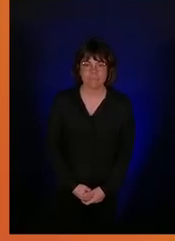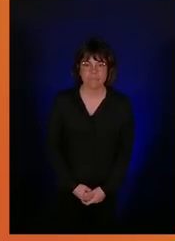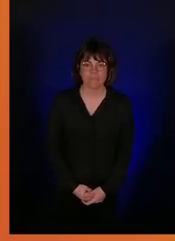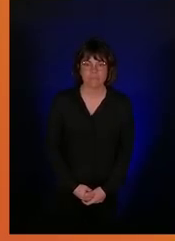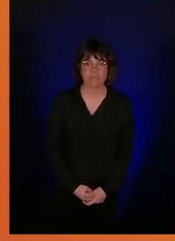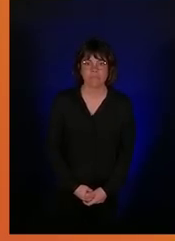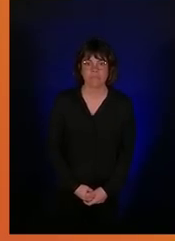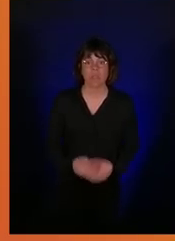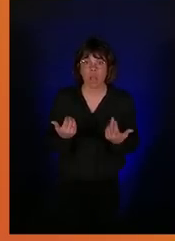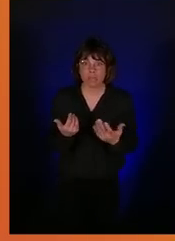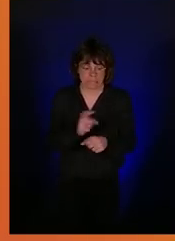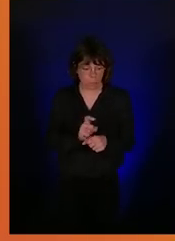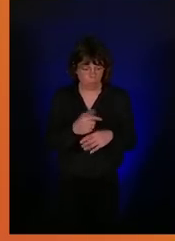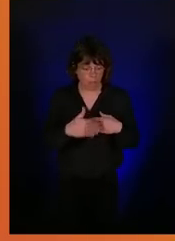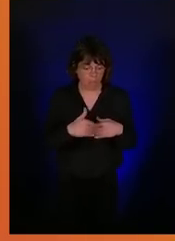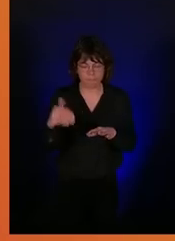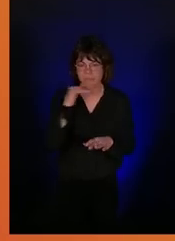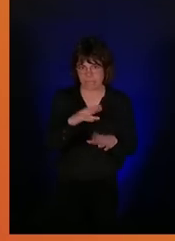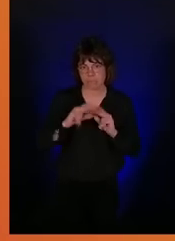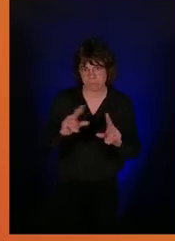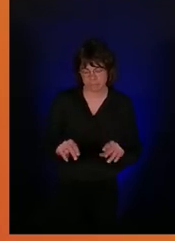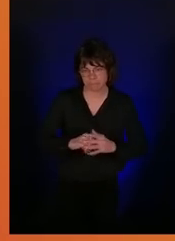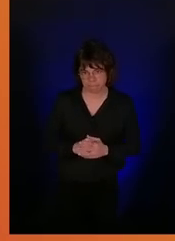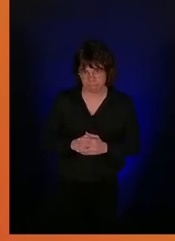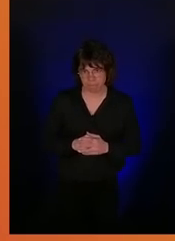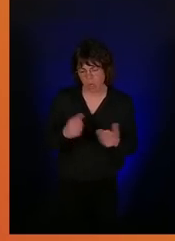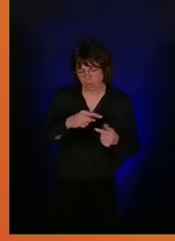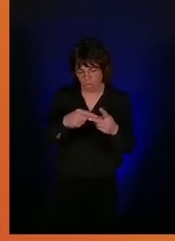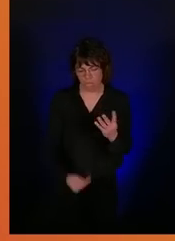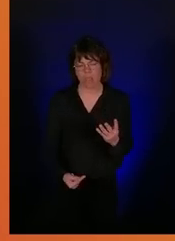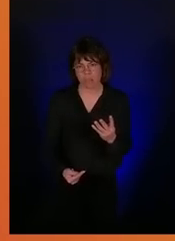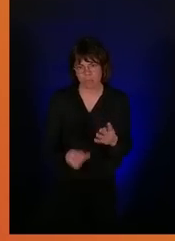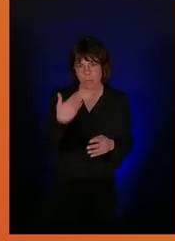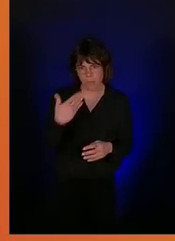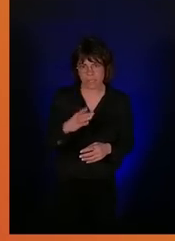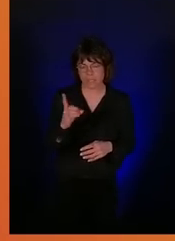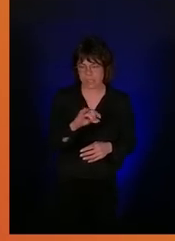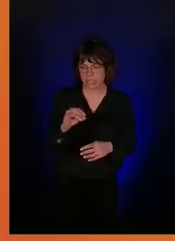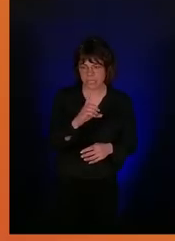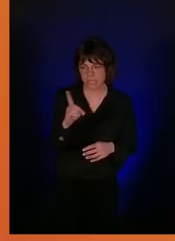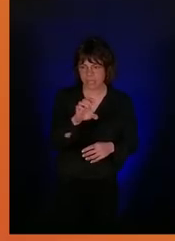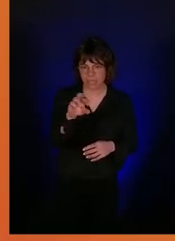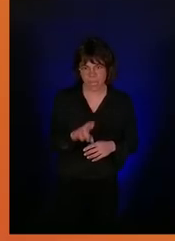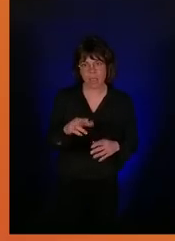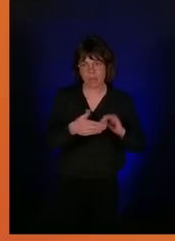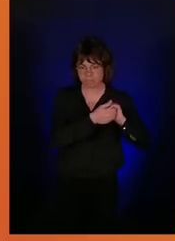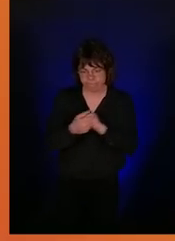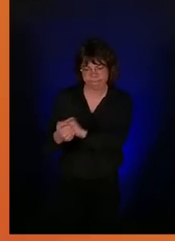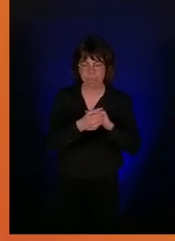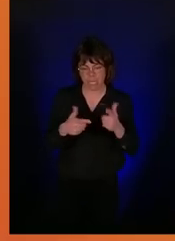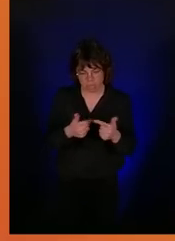Alors il me reste quelques secondes, je vais aller très vite, je vais en passer quelques-uns, tant pis, mais merci Didier, merci les copains du livre pour toute l'action qu'on a pu